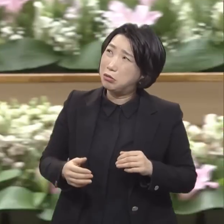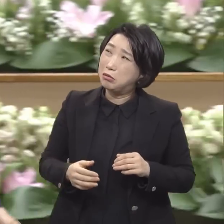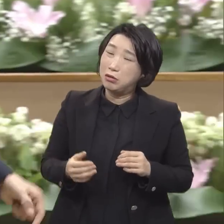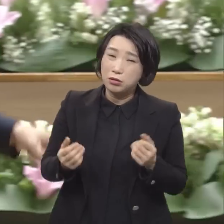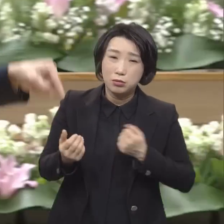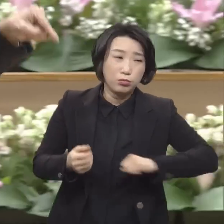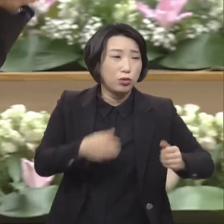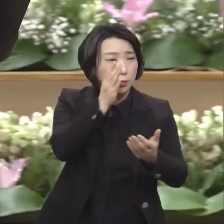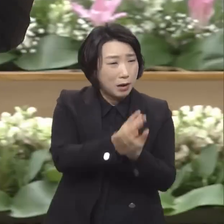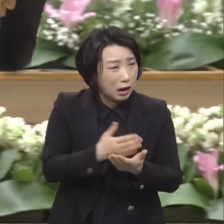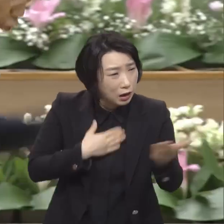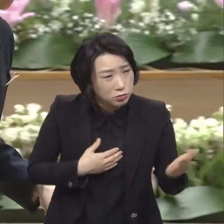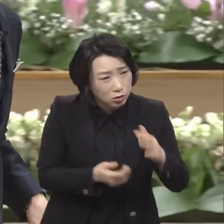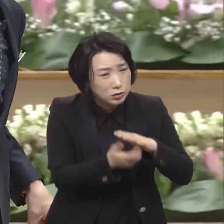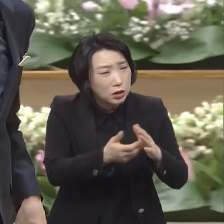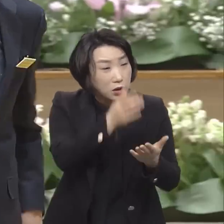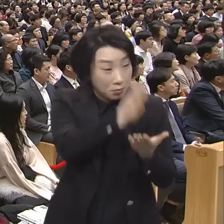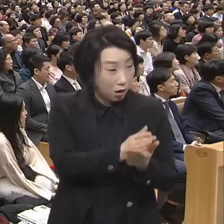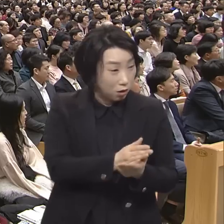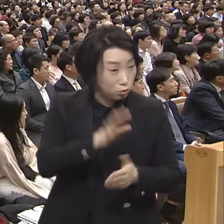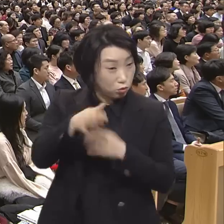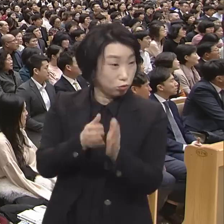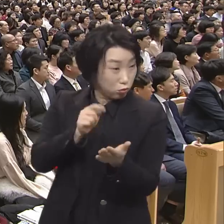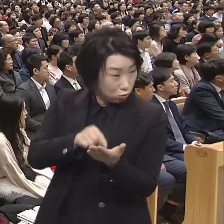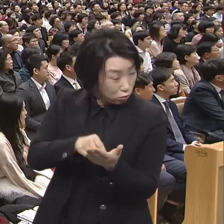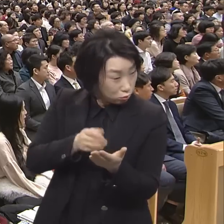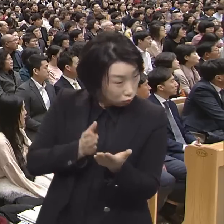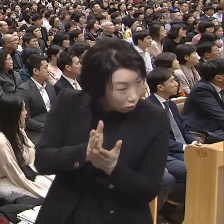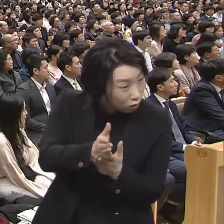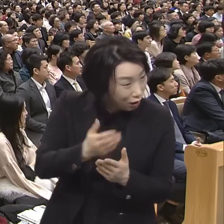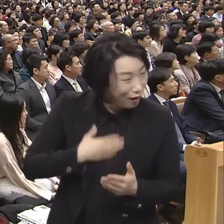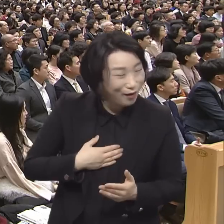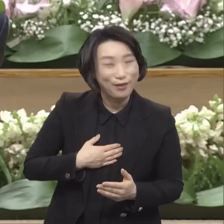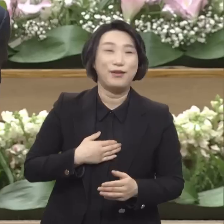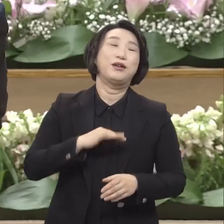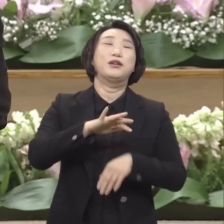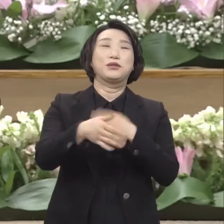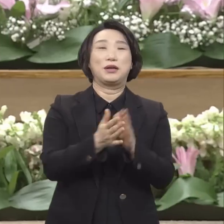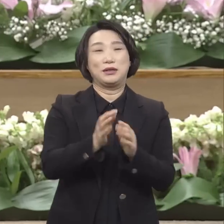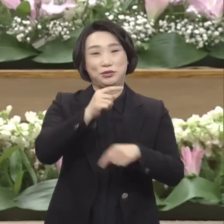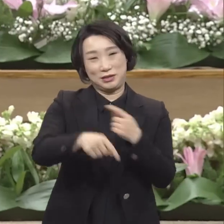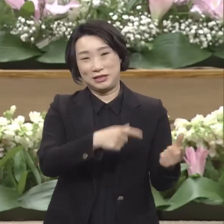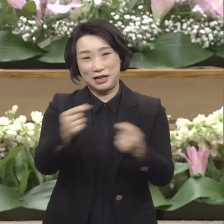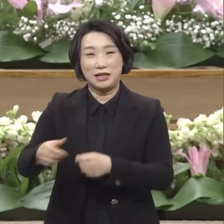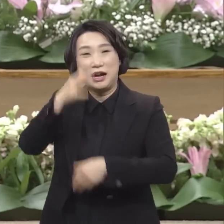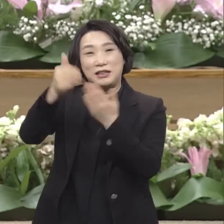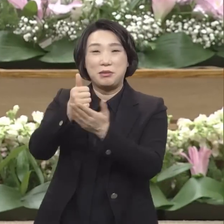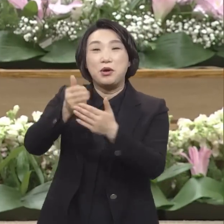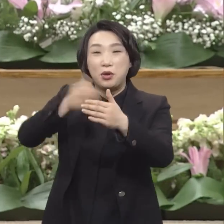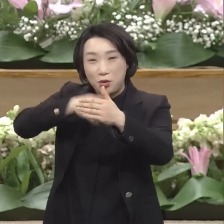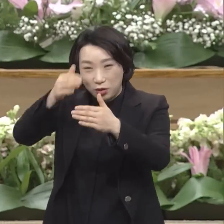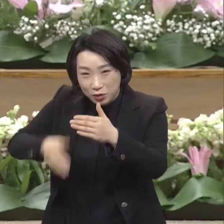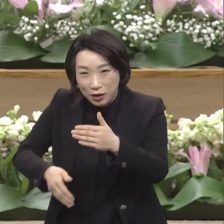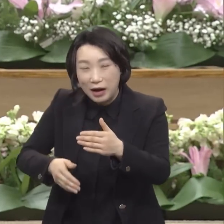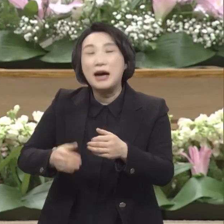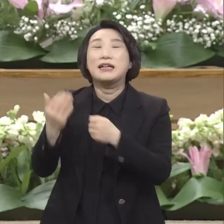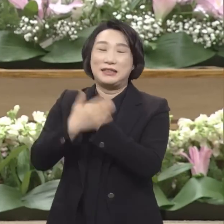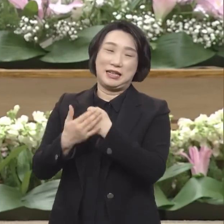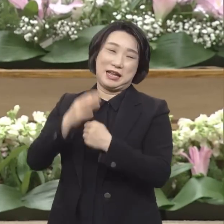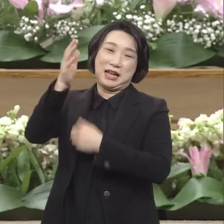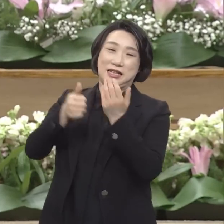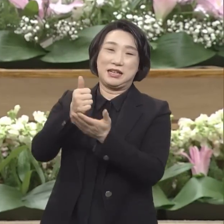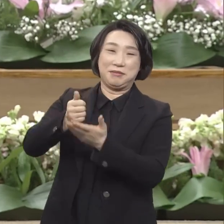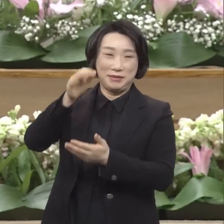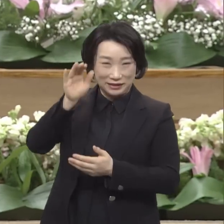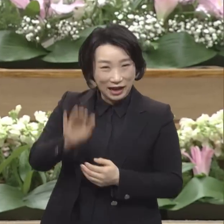마. 그렇다면 그런 거야. 같이 하나님은 공의와 은혜의